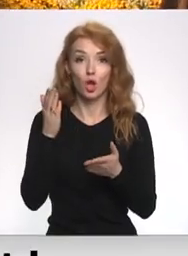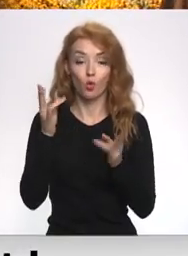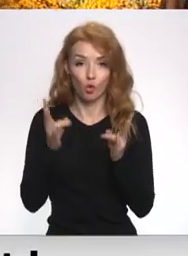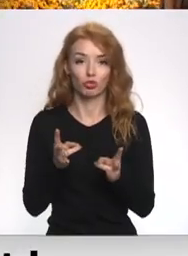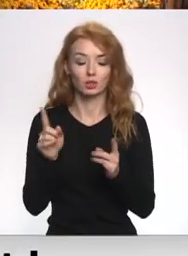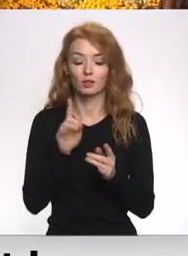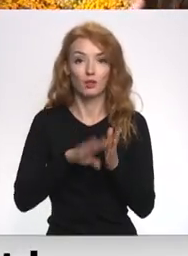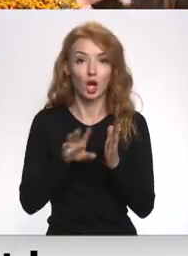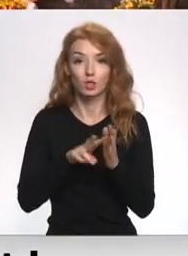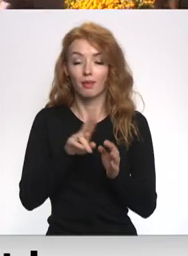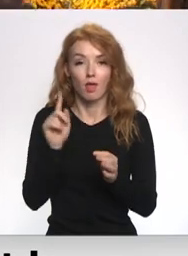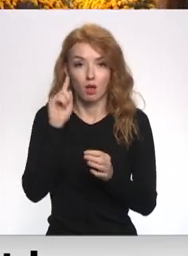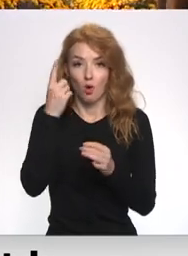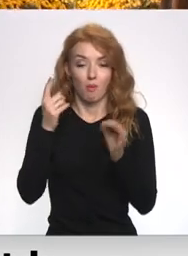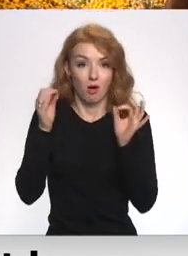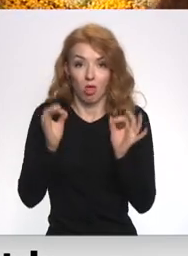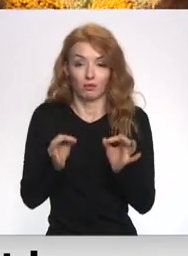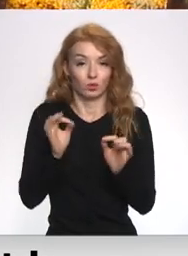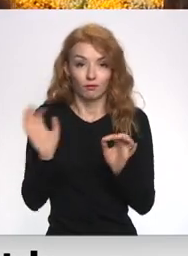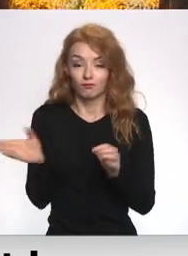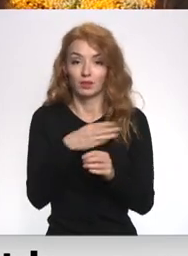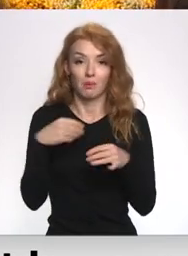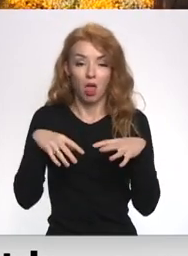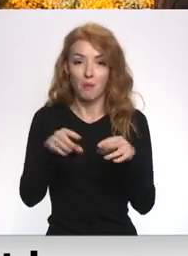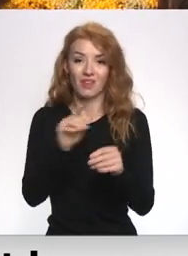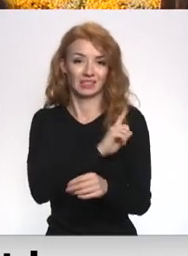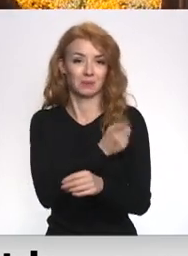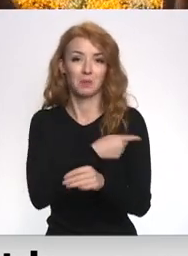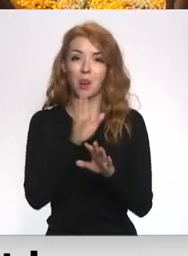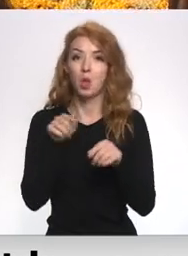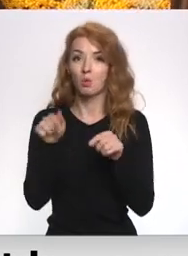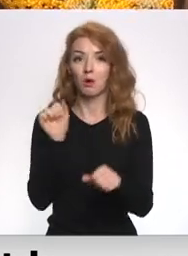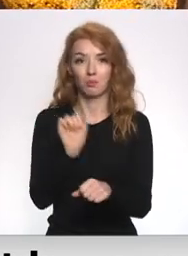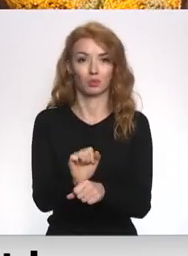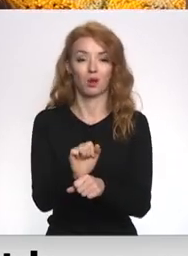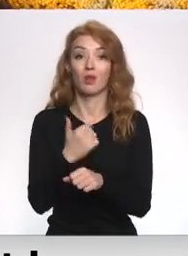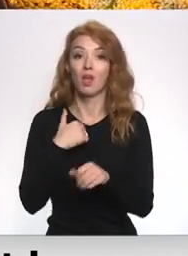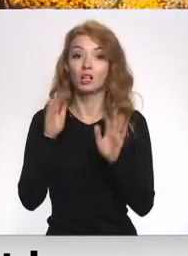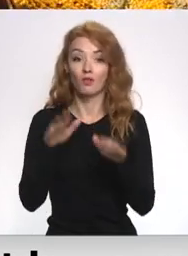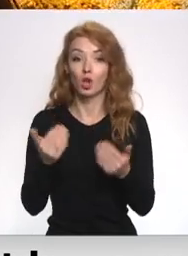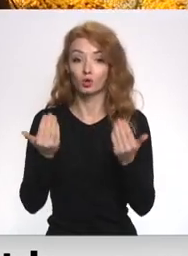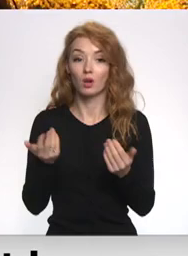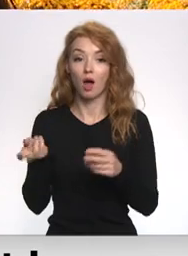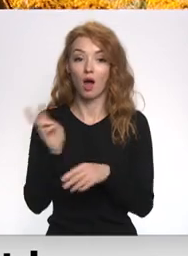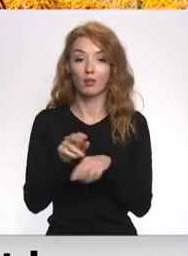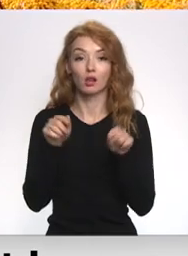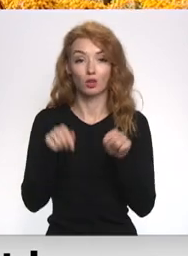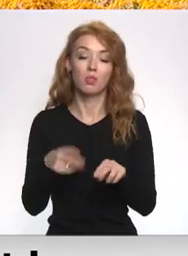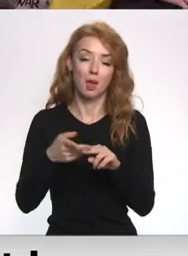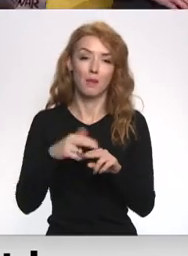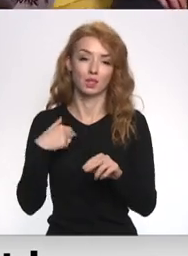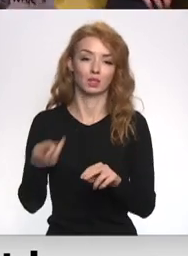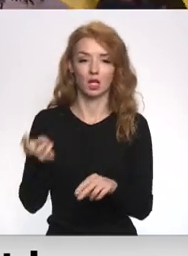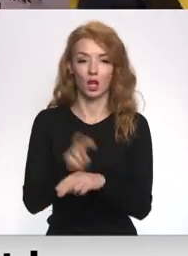kaut kas neiedomājams, un katram jādara viss iespējamais, lai to apturētu. Es varēju šodien atnākt šeit un tādēļ